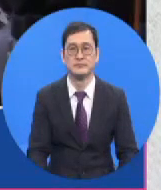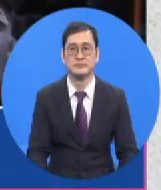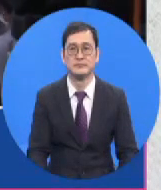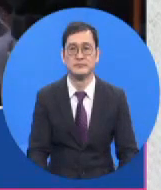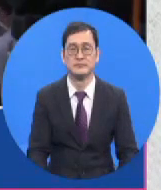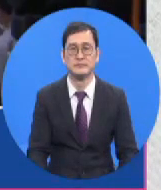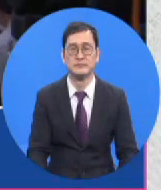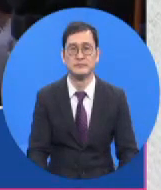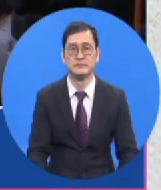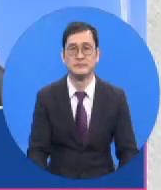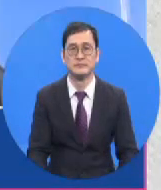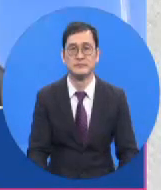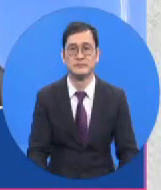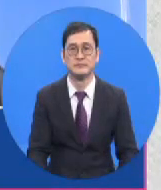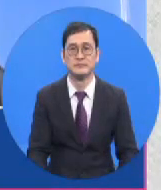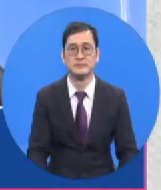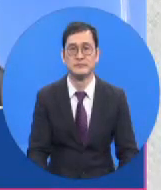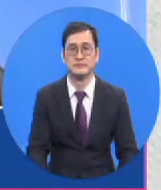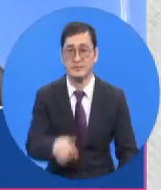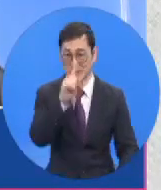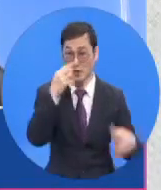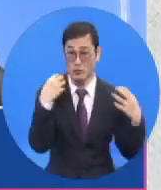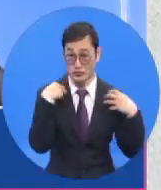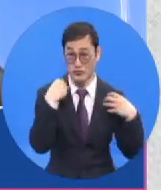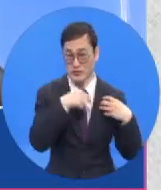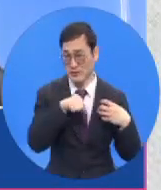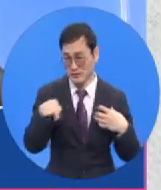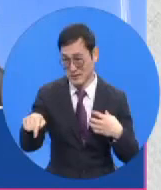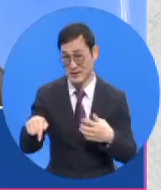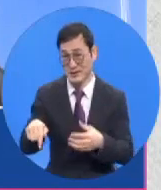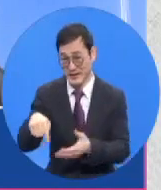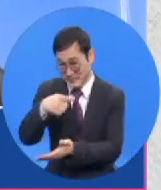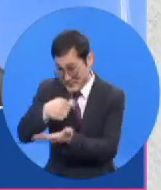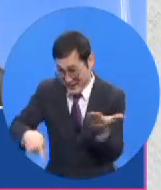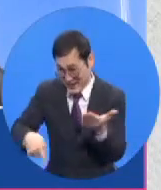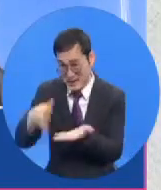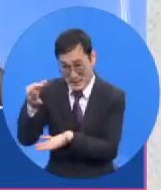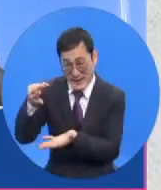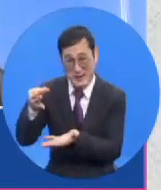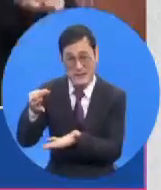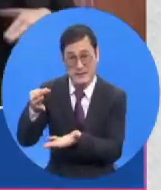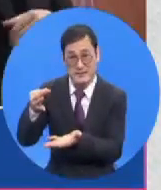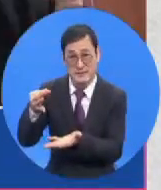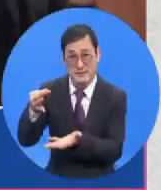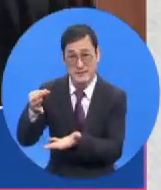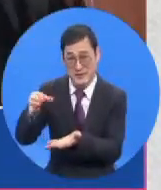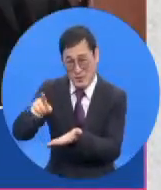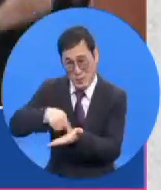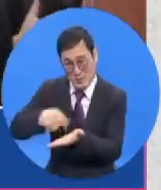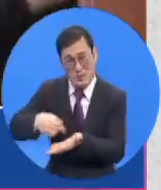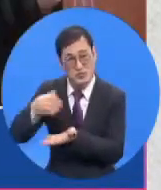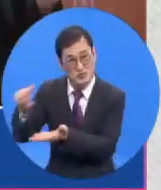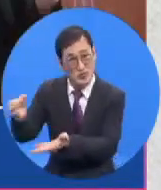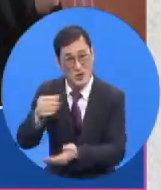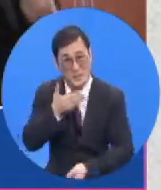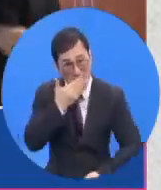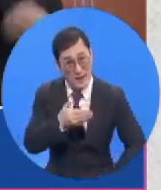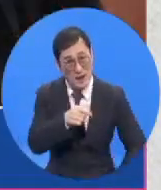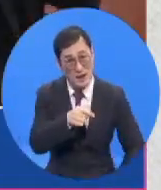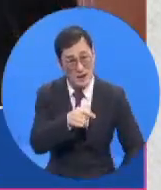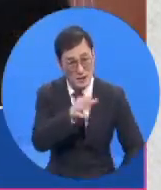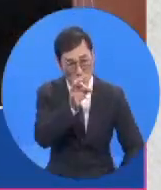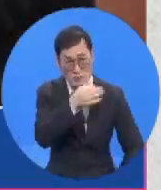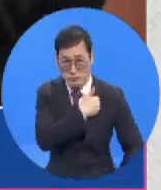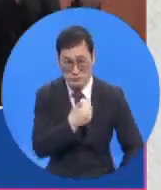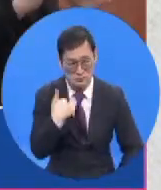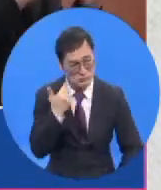이 배상금 보상금 예산 책정이 안 나 모르겠어요. 또 추경 얘기할 것 같은데 글쎄 이렇게 맨날